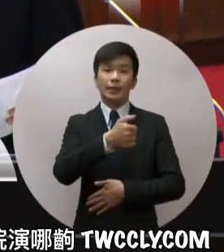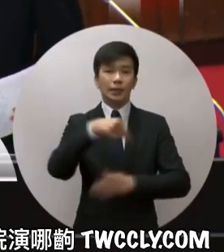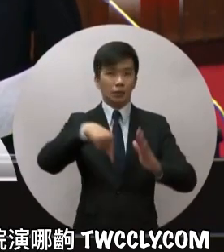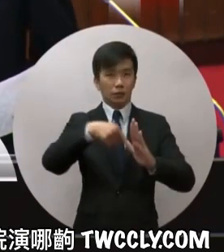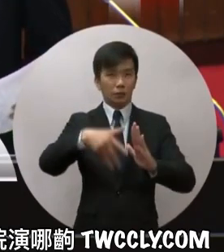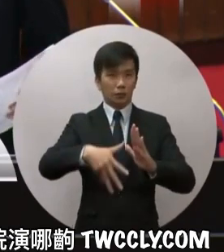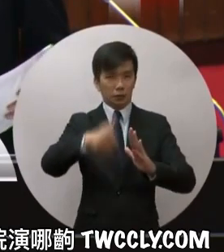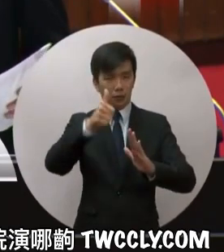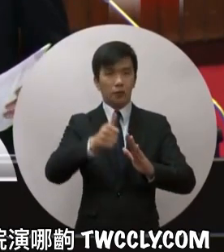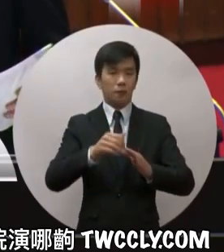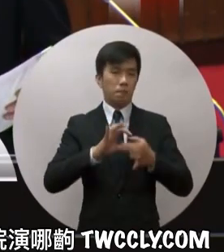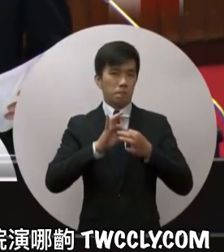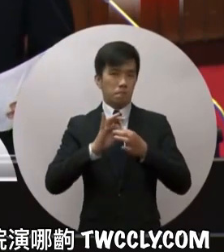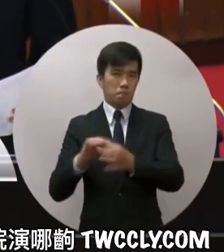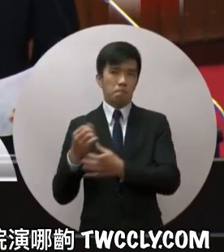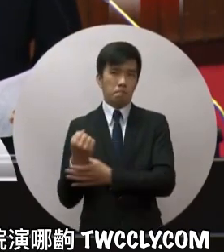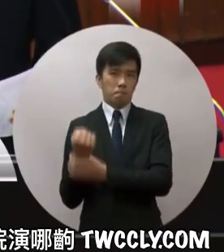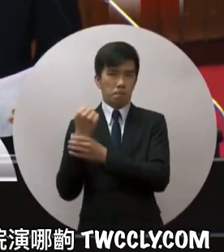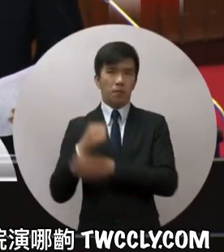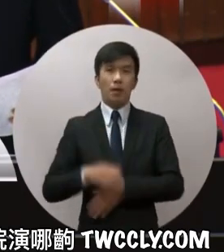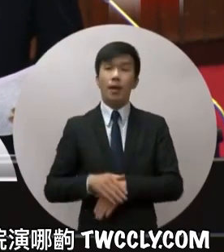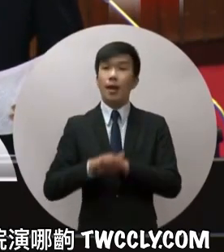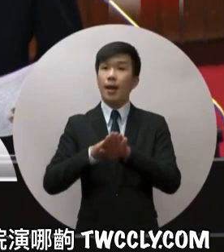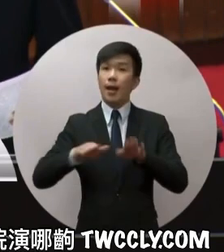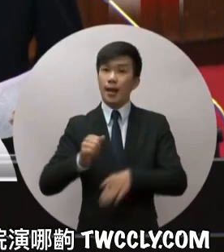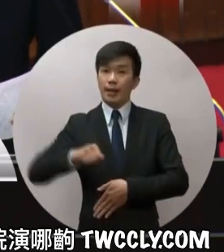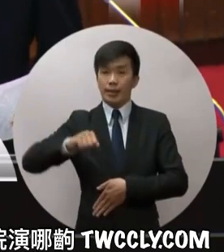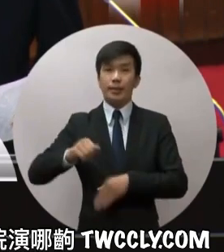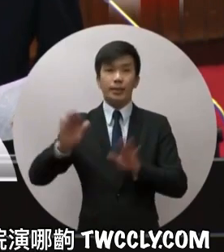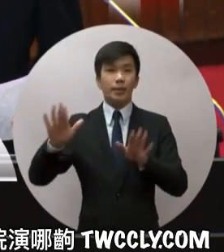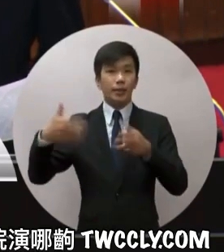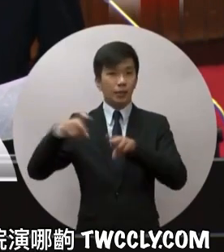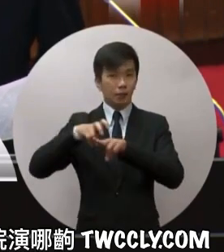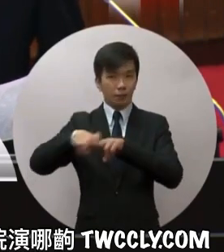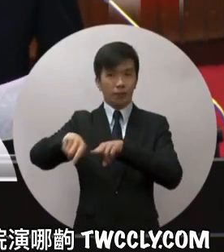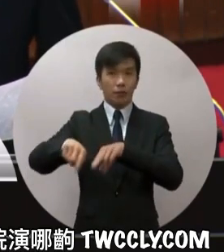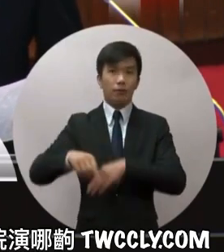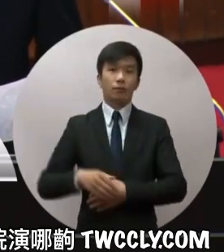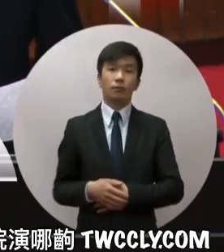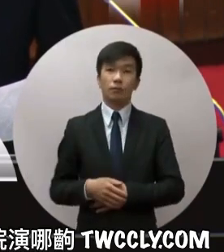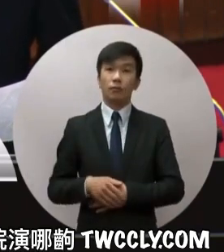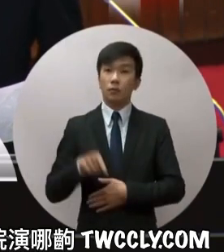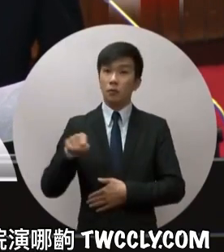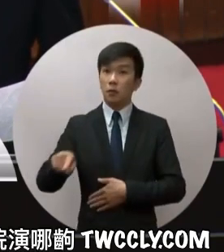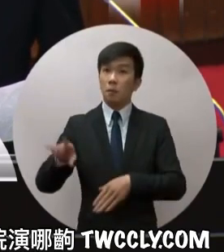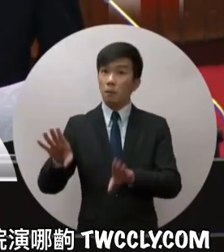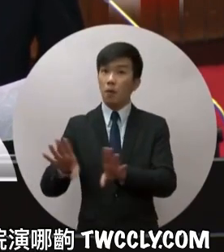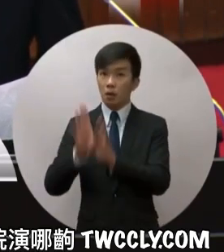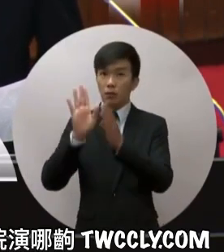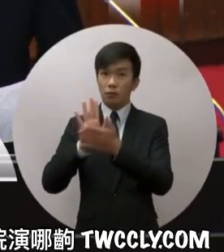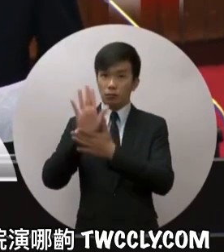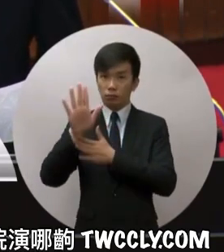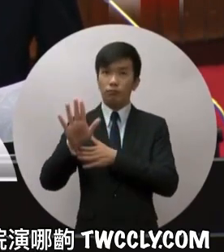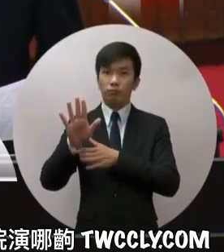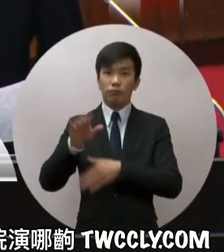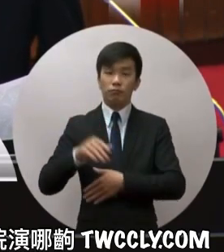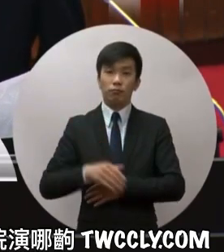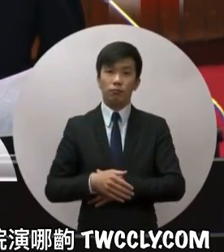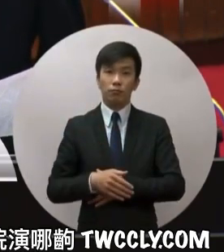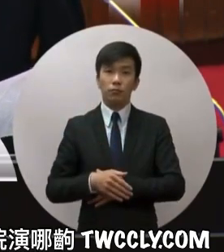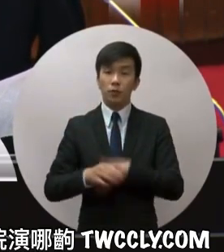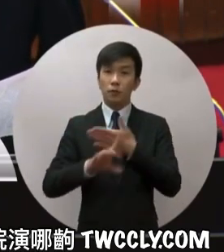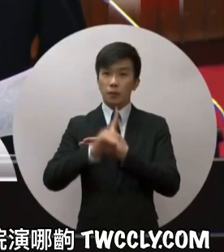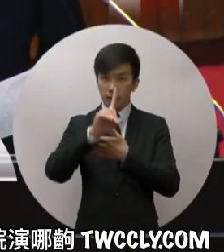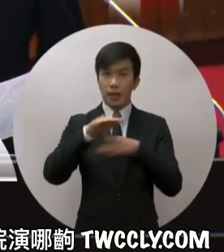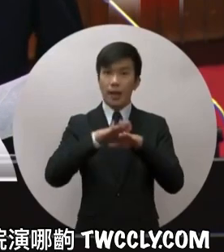來很支持這個安坑輕軌那安坑輕軌通了以後有一個其中有一個這個安一路